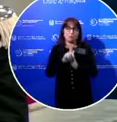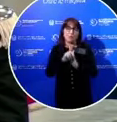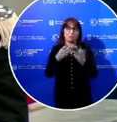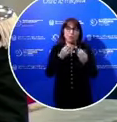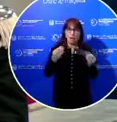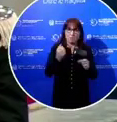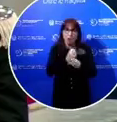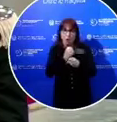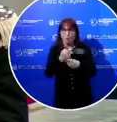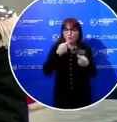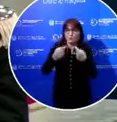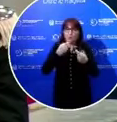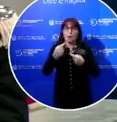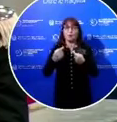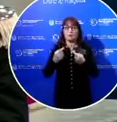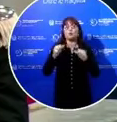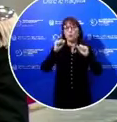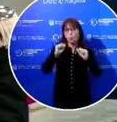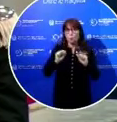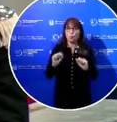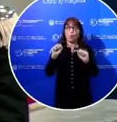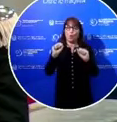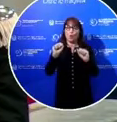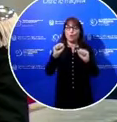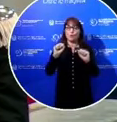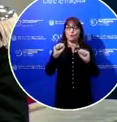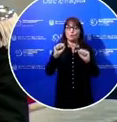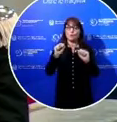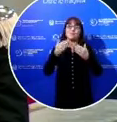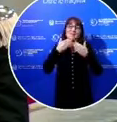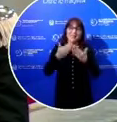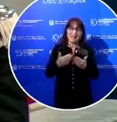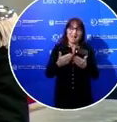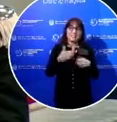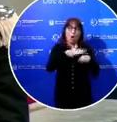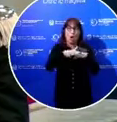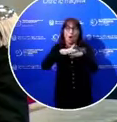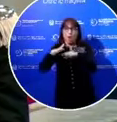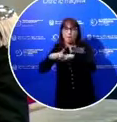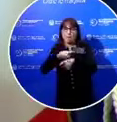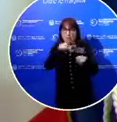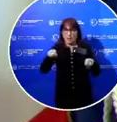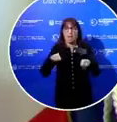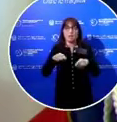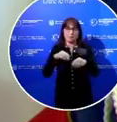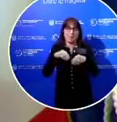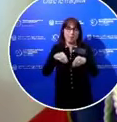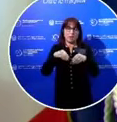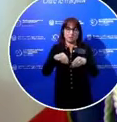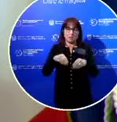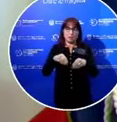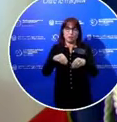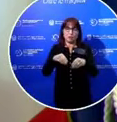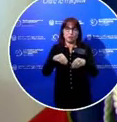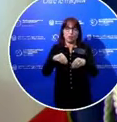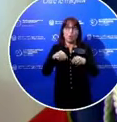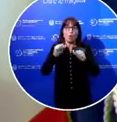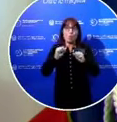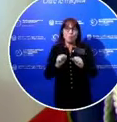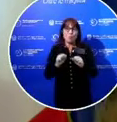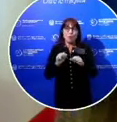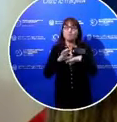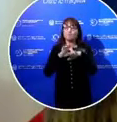di dibattito, potranno consentire, grazie alla competenza di quanti vi partecipano, a